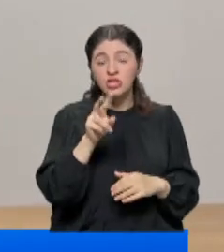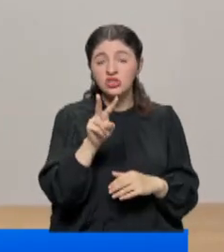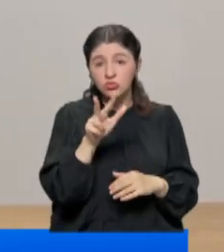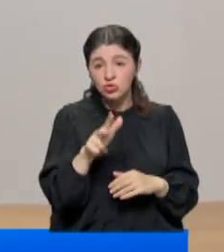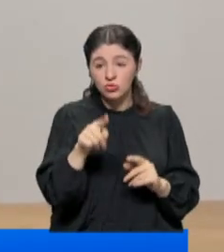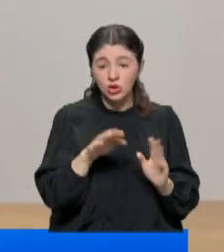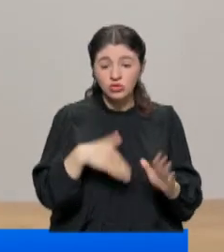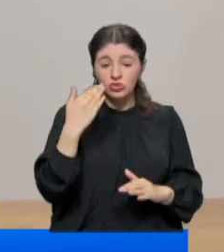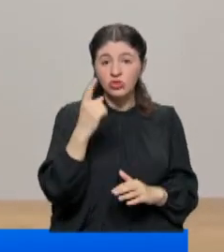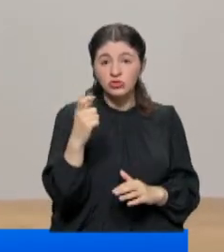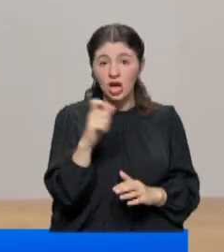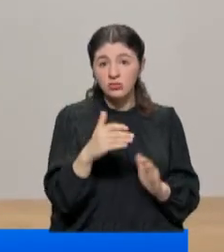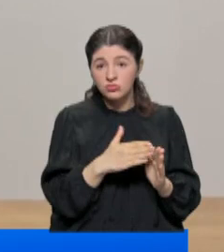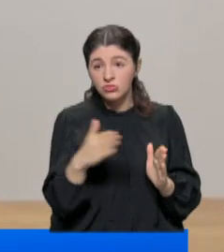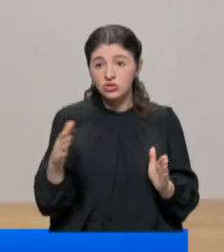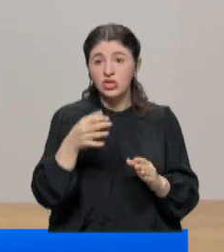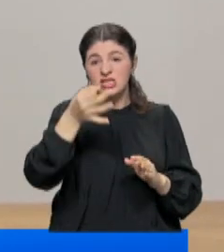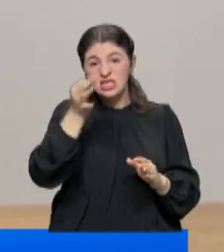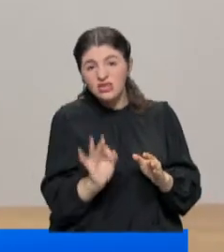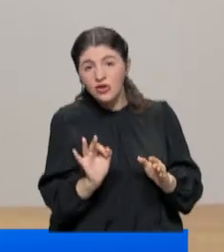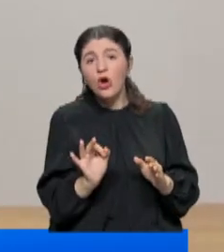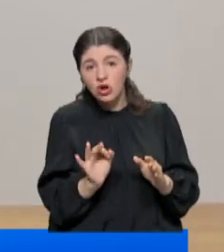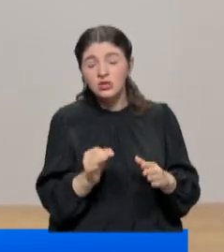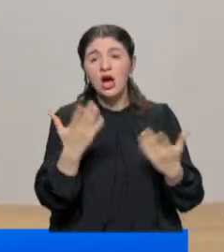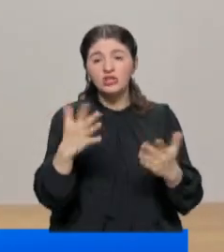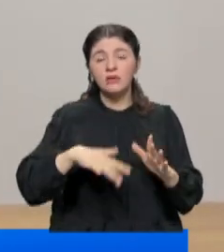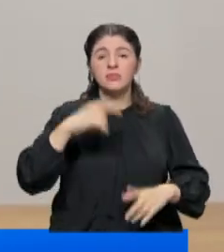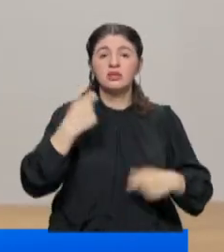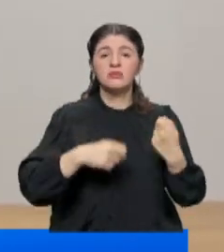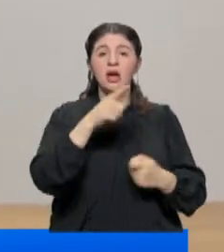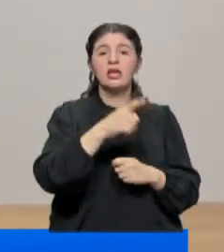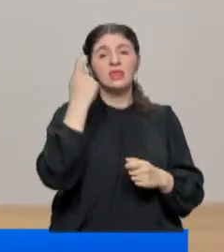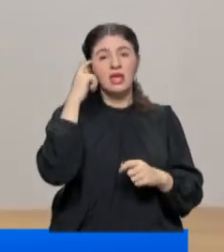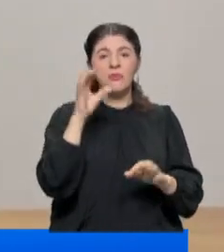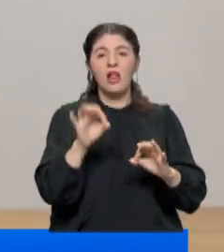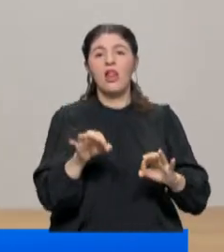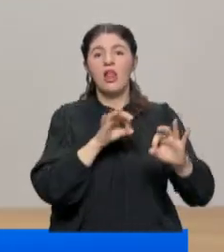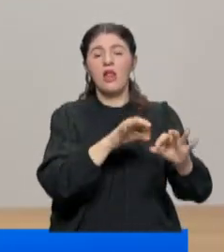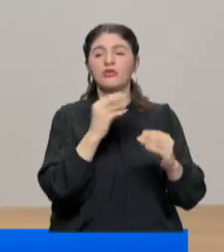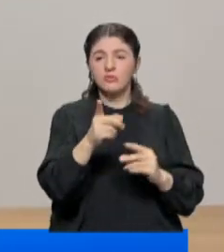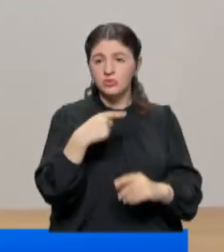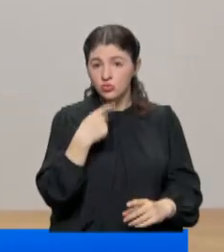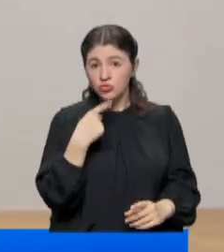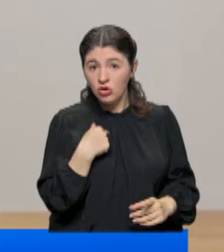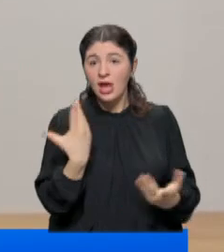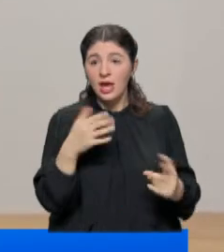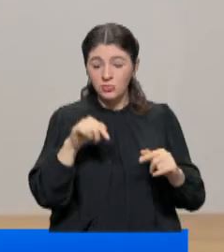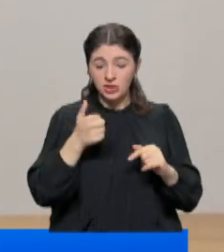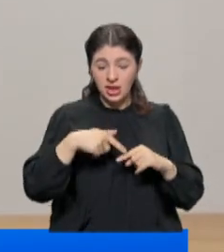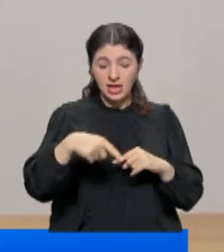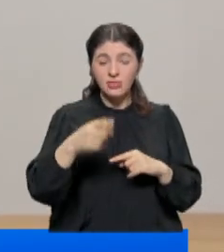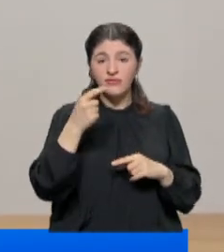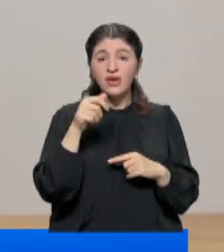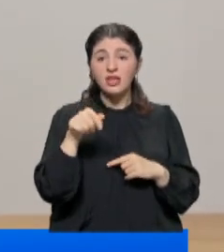Bundan sonraki 9 ay boyunca enflasyon 0 olsa ancak Merkez Bankası'nın tahmininde olacağız. Bize şunu mu söylüyor? Eğer bugün